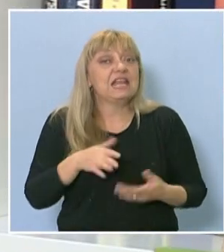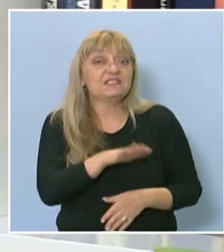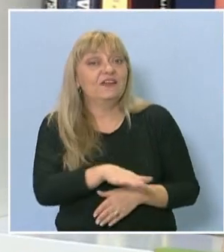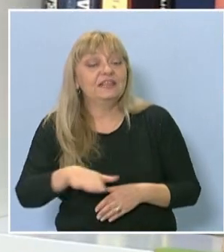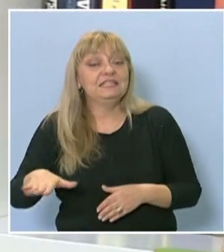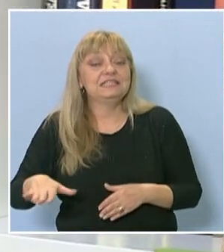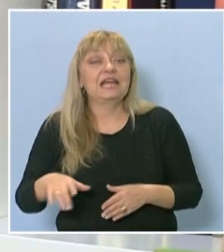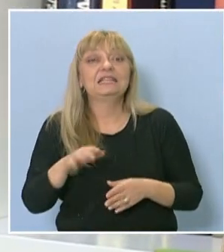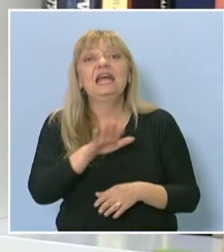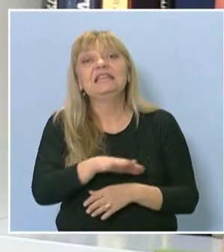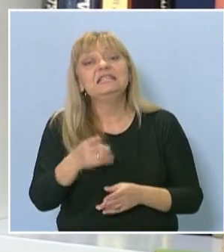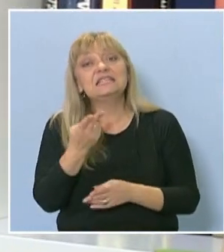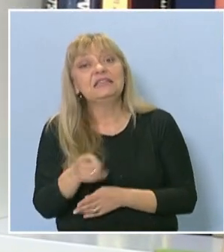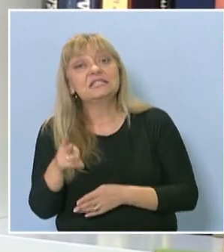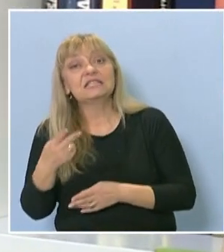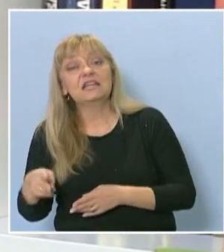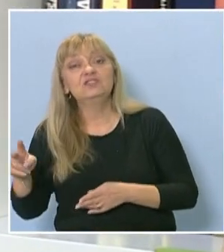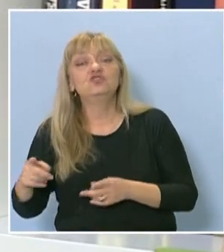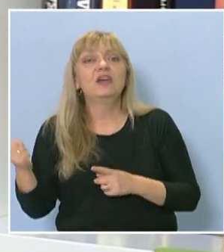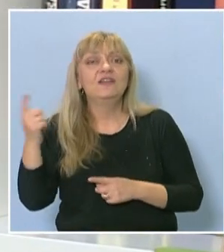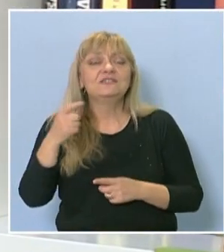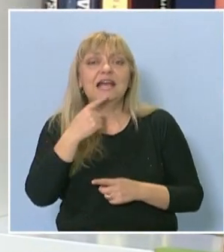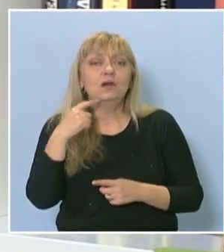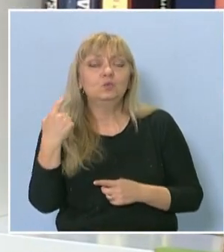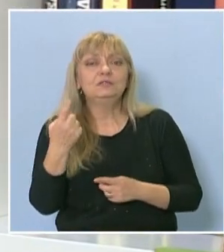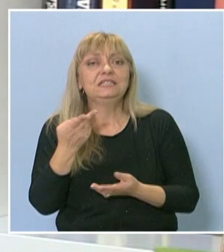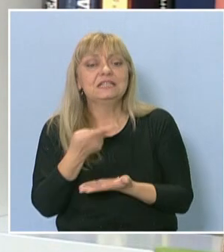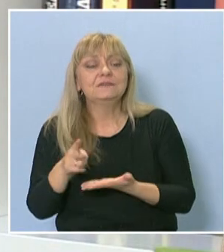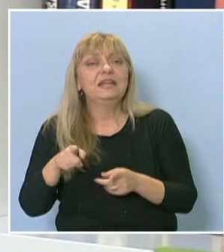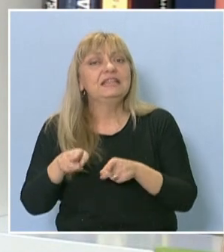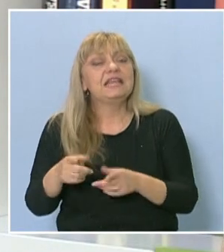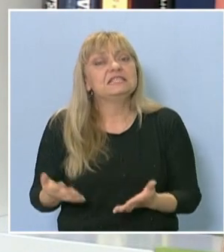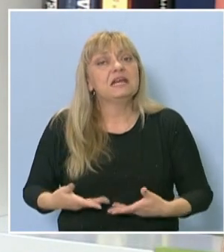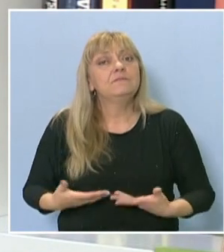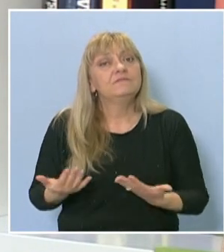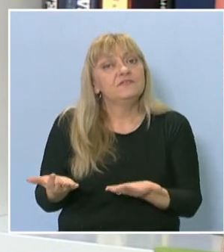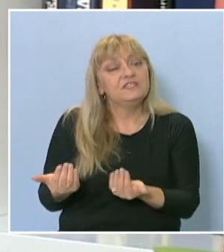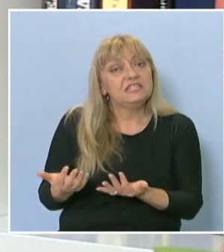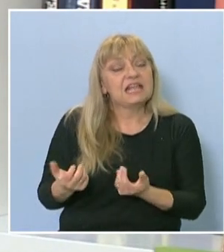защото децата са по-различни. Всяка година те са по-различни. Те са по-взискателни,